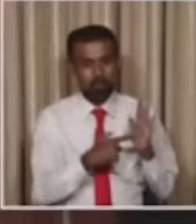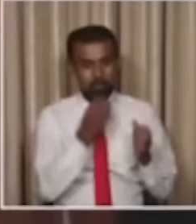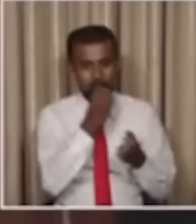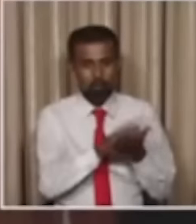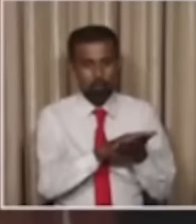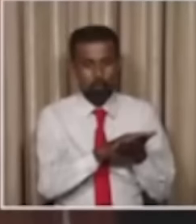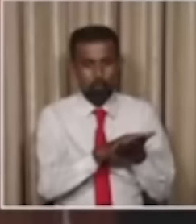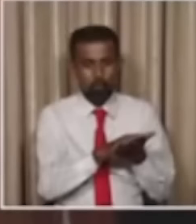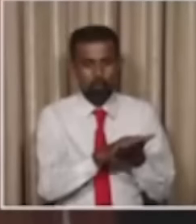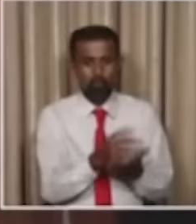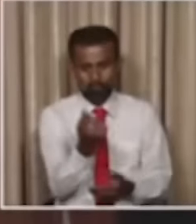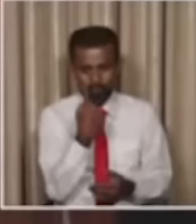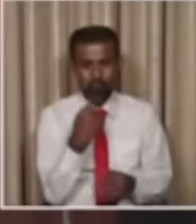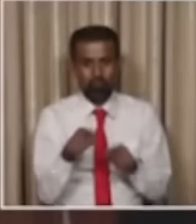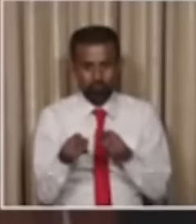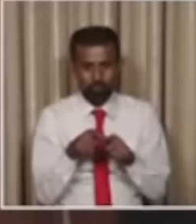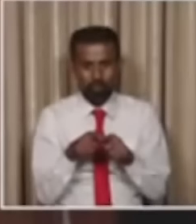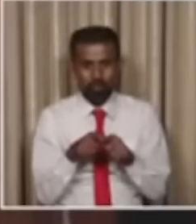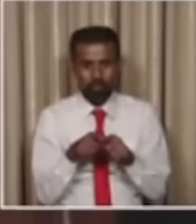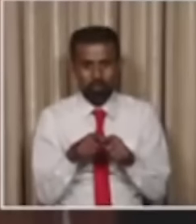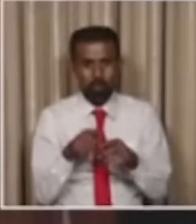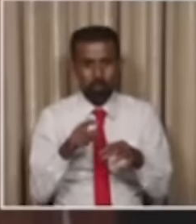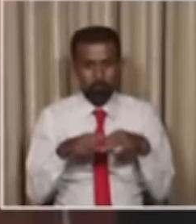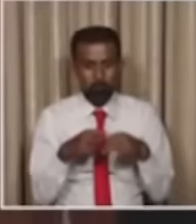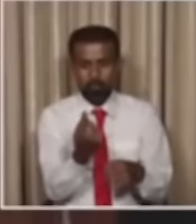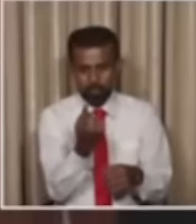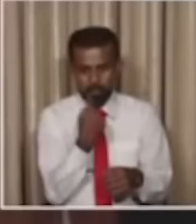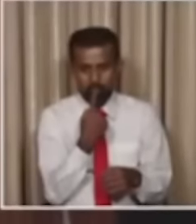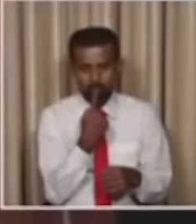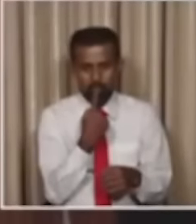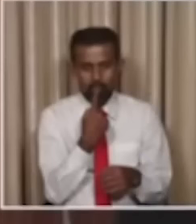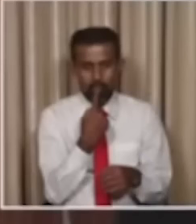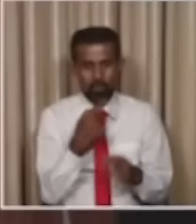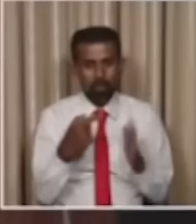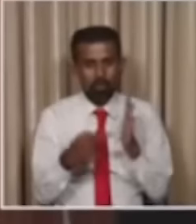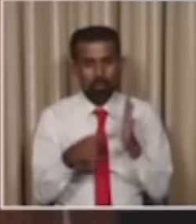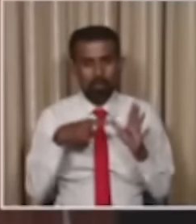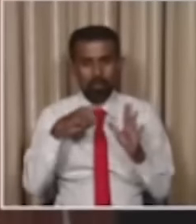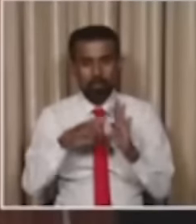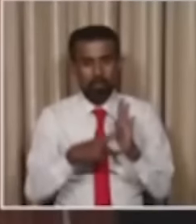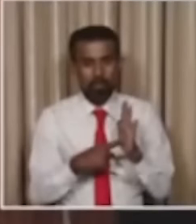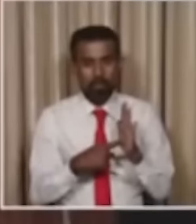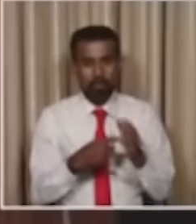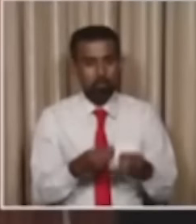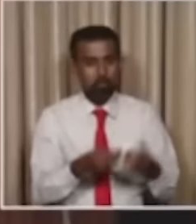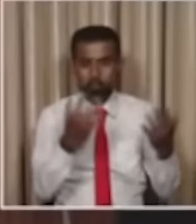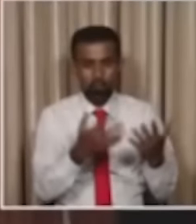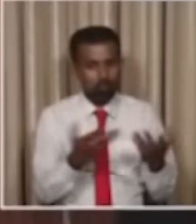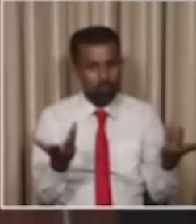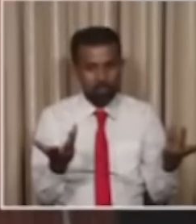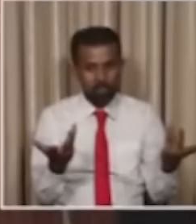ඒ ඔය ඔබතුමා කියපු කාරණේදීම ඔය ප්‍රශ්න කළා තිබෙකේදීම ටච් සමුද්‍ර හෝටලේ බෝම්බේ පිපරාගෙන ඉන්නේ නැහනේ.